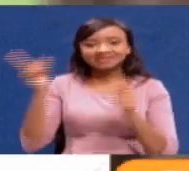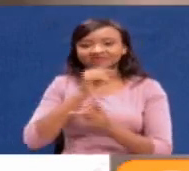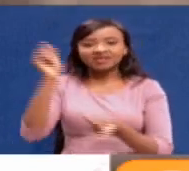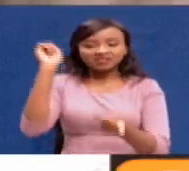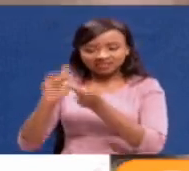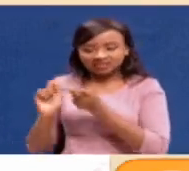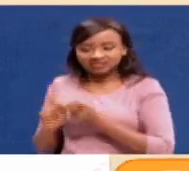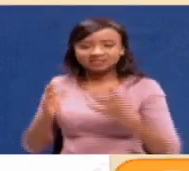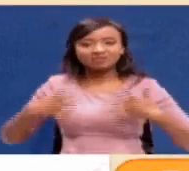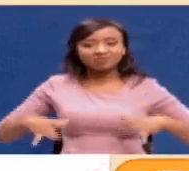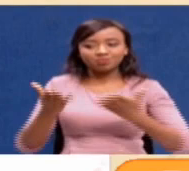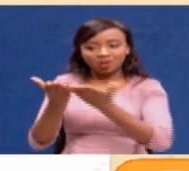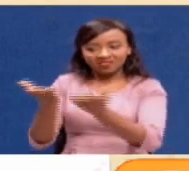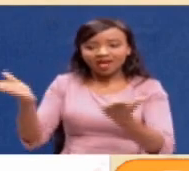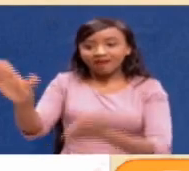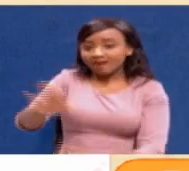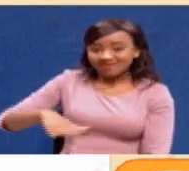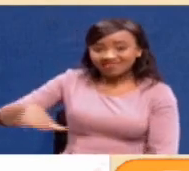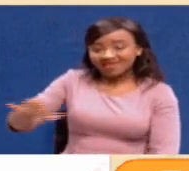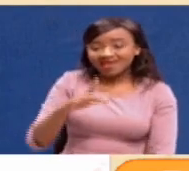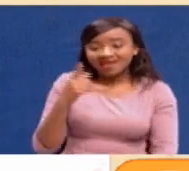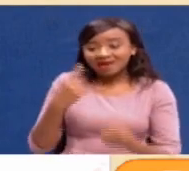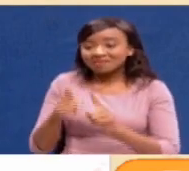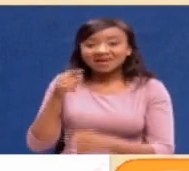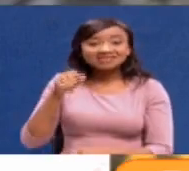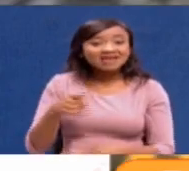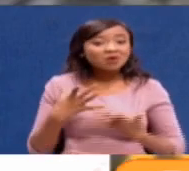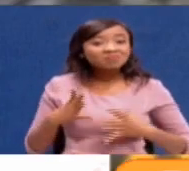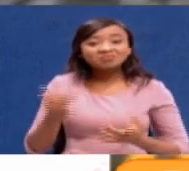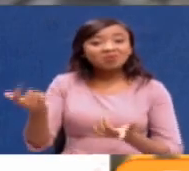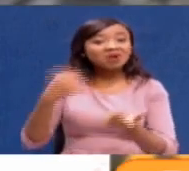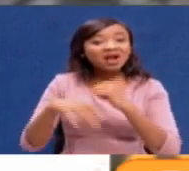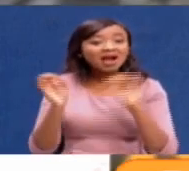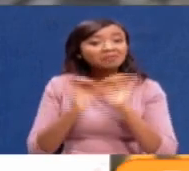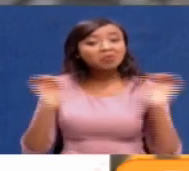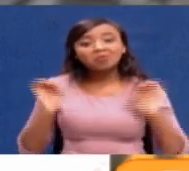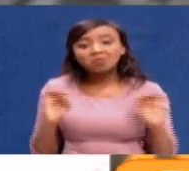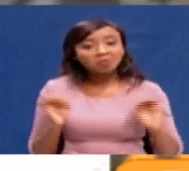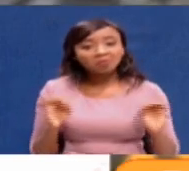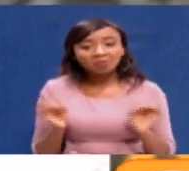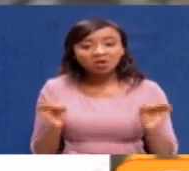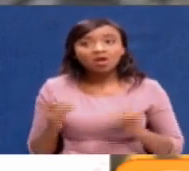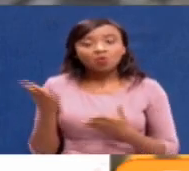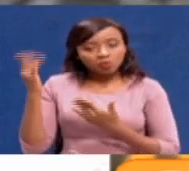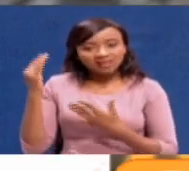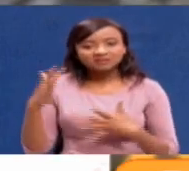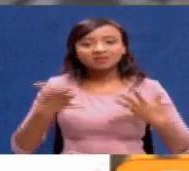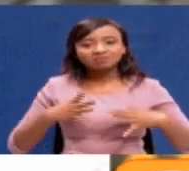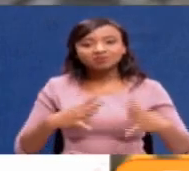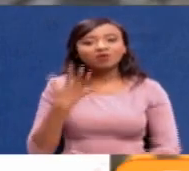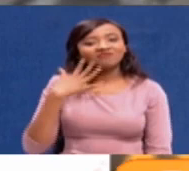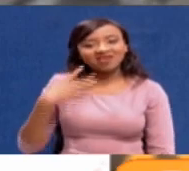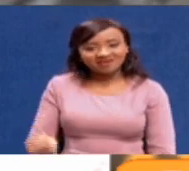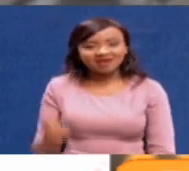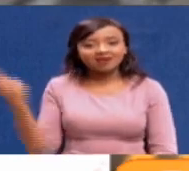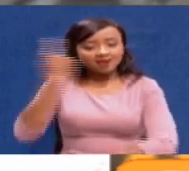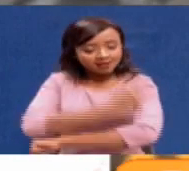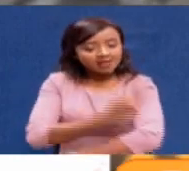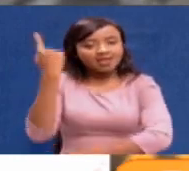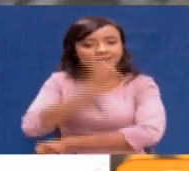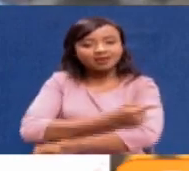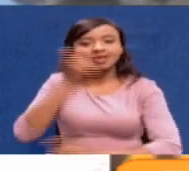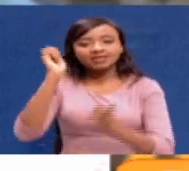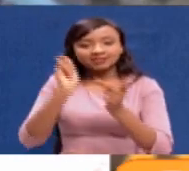ya kudhibiti kusambaa kwa virusi, ila zoezi limepuuzwa. Tunatarajia kwamba kila siku watu 500 wanafanyiwa